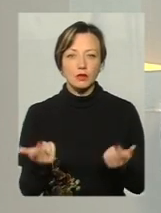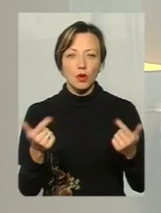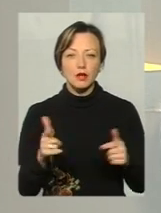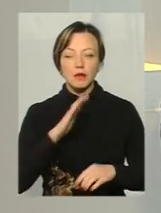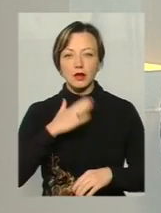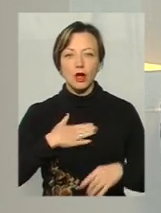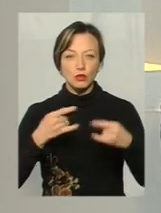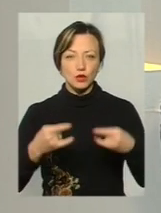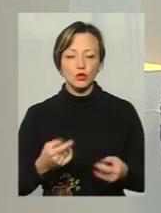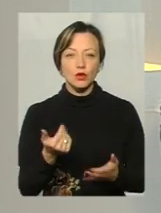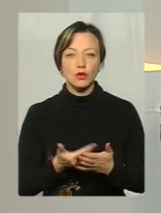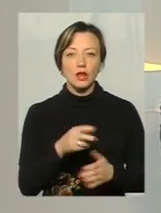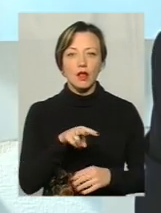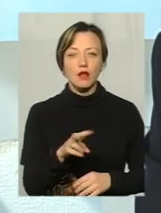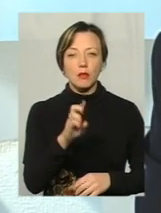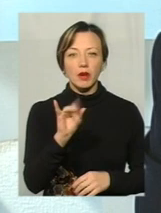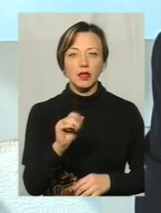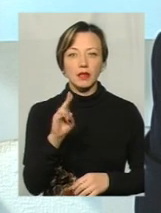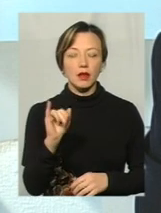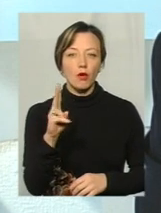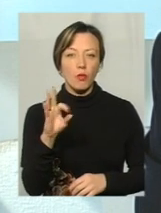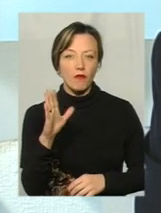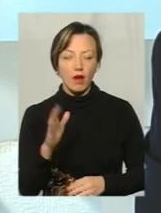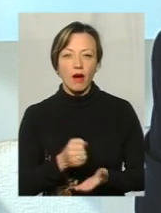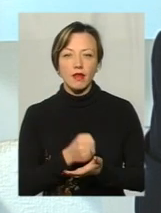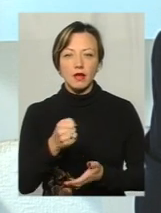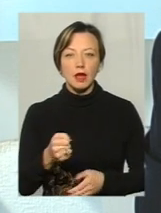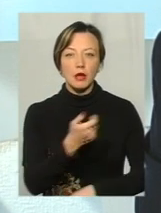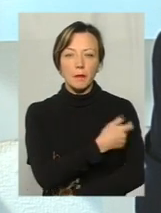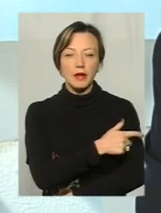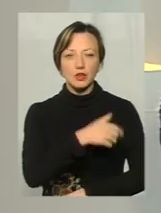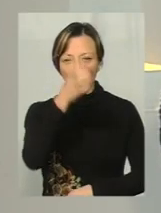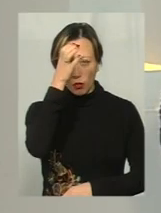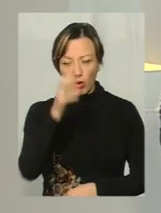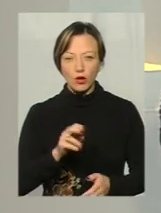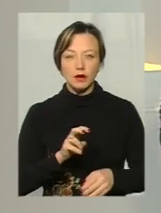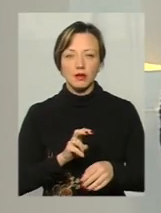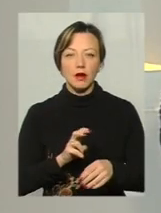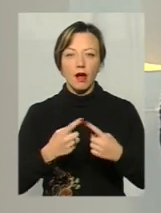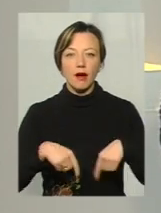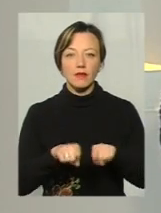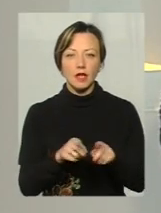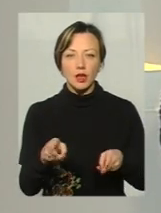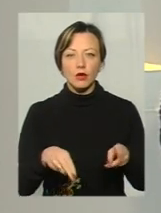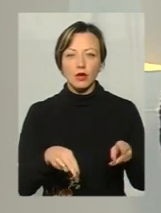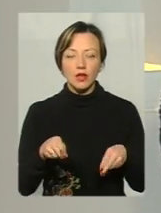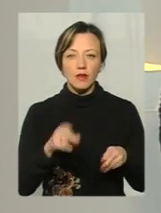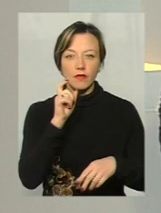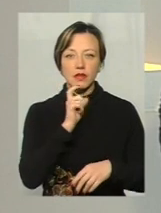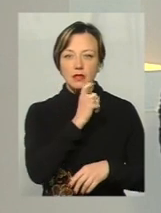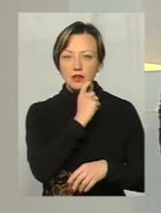нашої студії. Отож, Леонід Бриндіков, кандидат медичних наук, доцент кафедри хірургії, факультету післядипломної підготовки